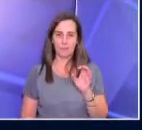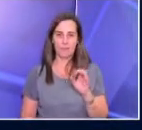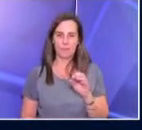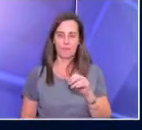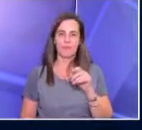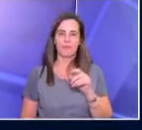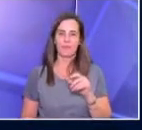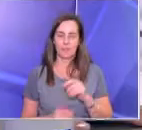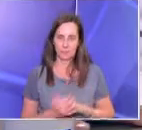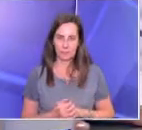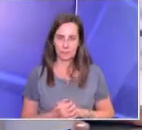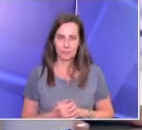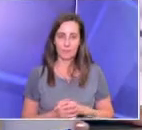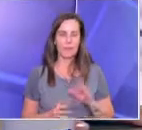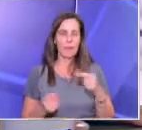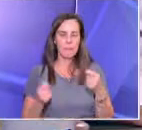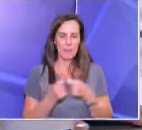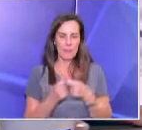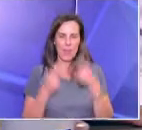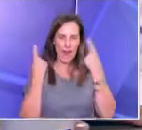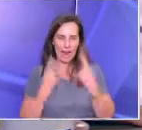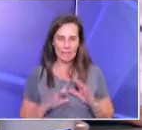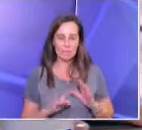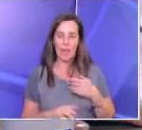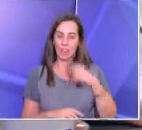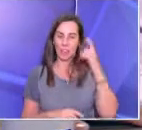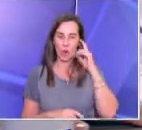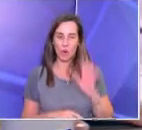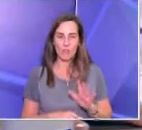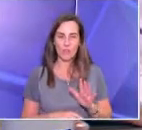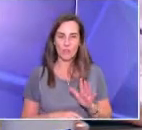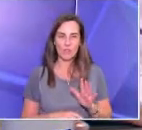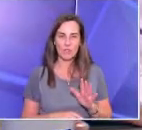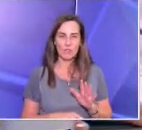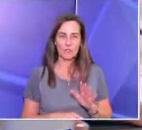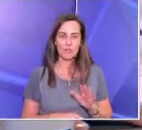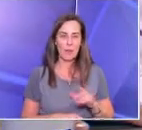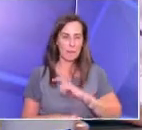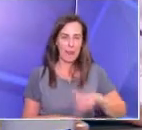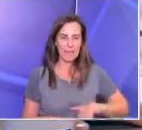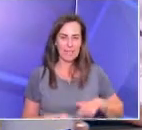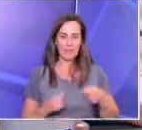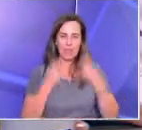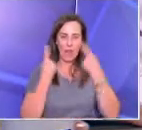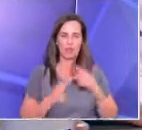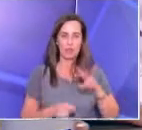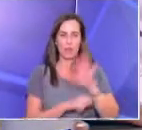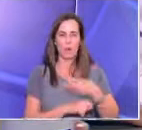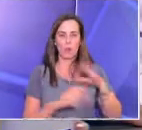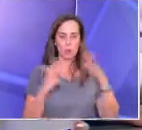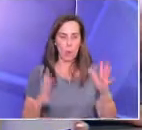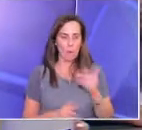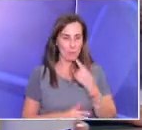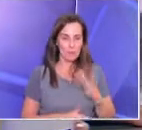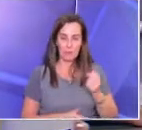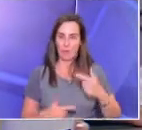עדי, לגבי הנושא החרדי, אומני לך, לגבי הנושא החרדי. אני חושב שברמה המקומית לנושא החרדי יש השפעה יותר גדולה. זאת